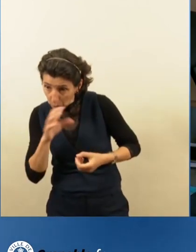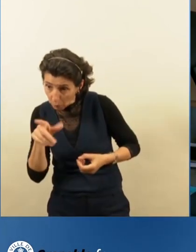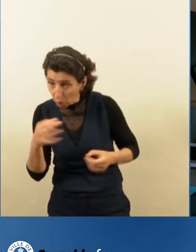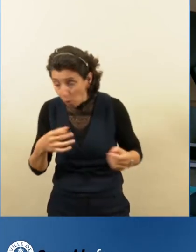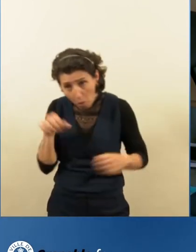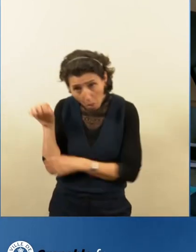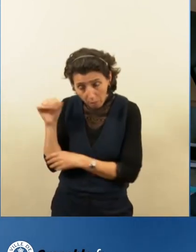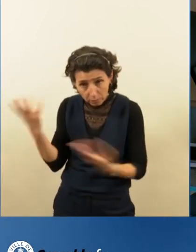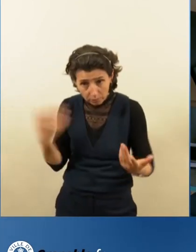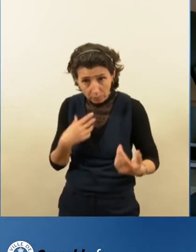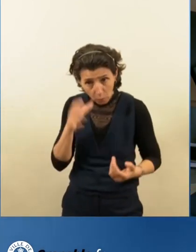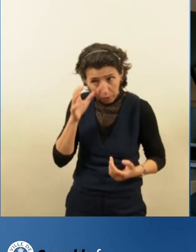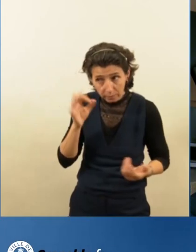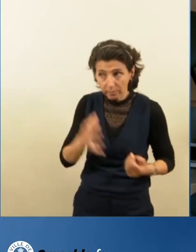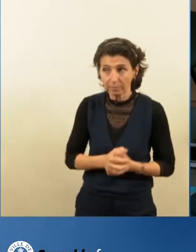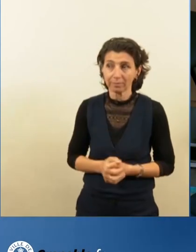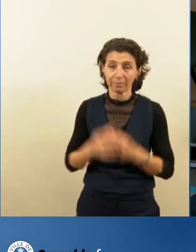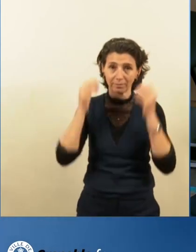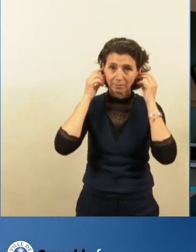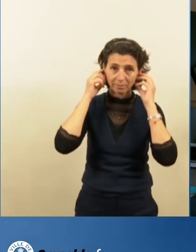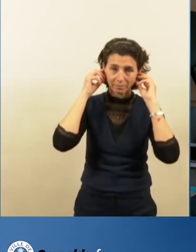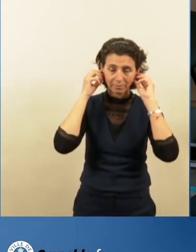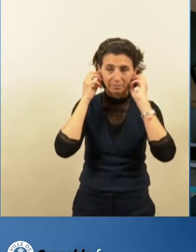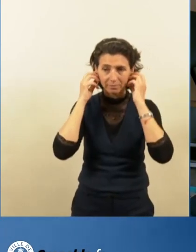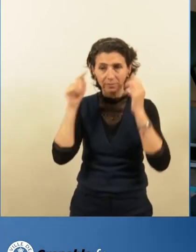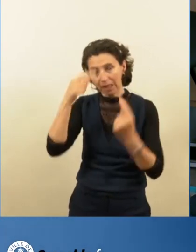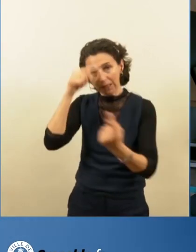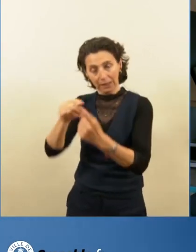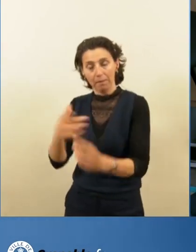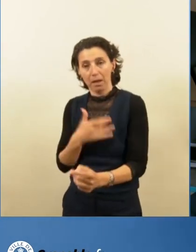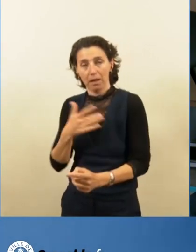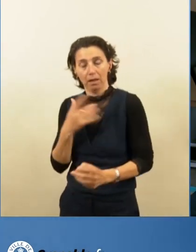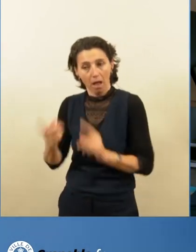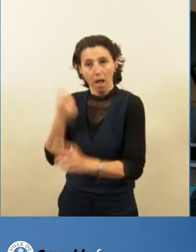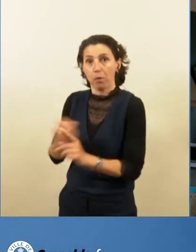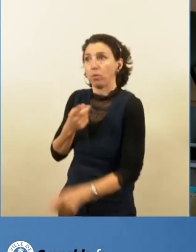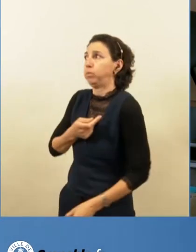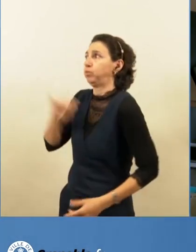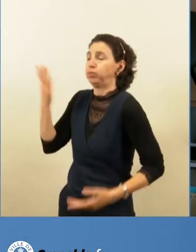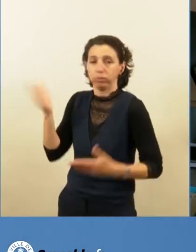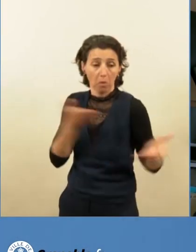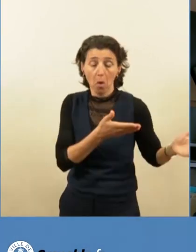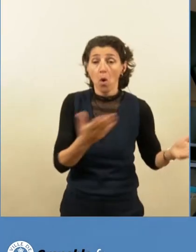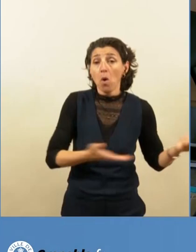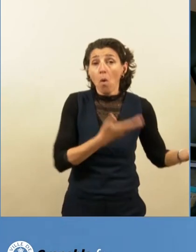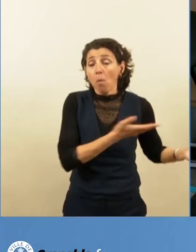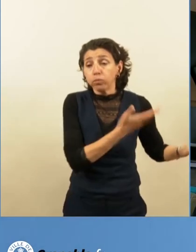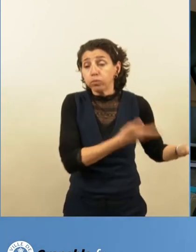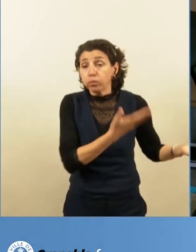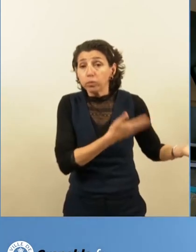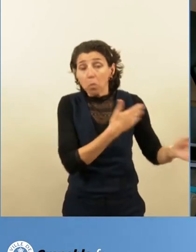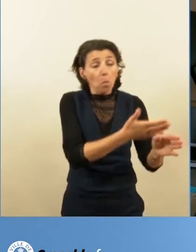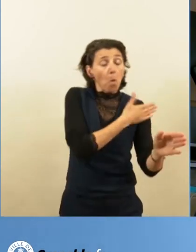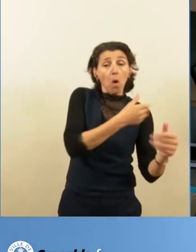et ça et ça c'est un sujet plus important il me semble que de se dire on est